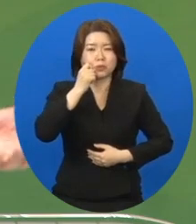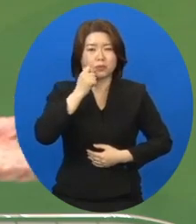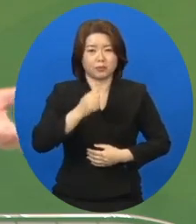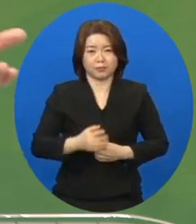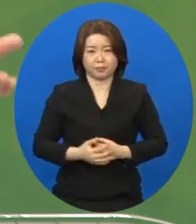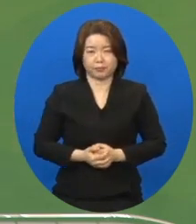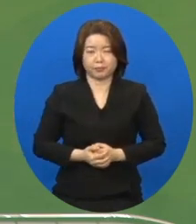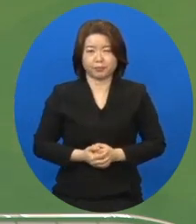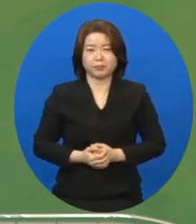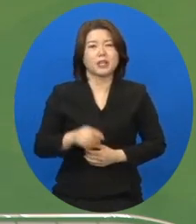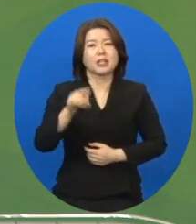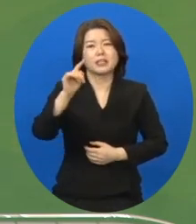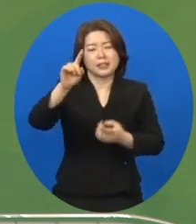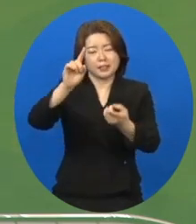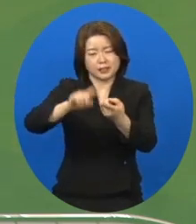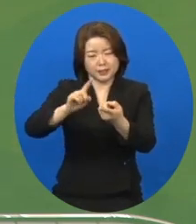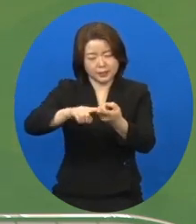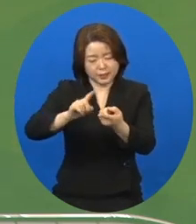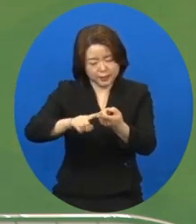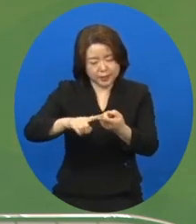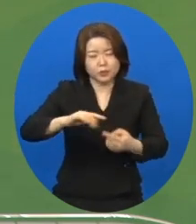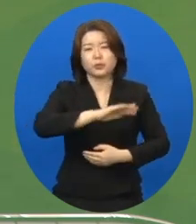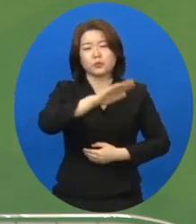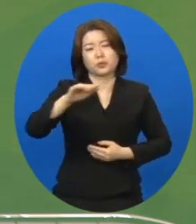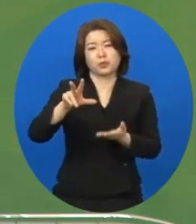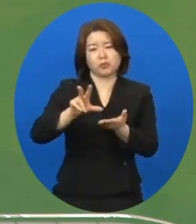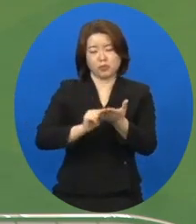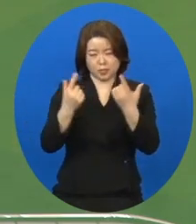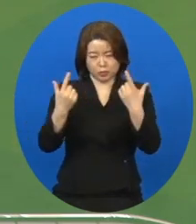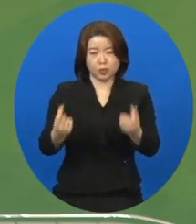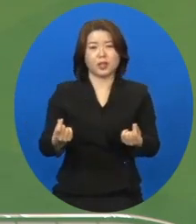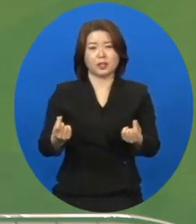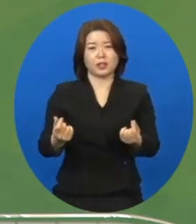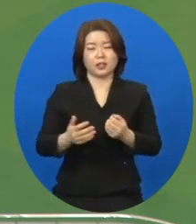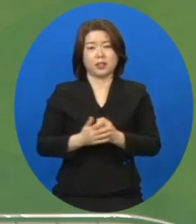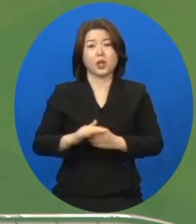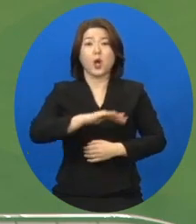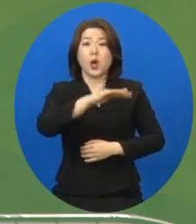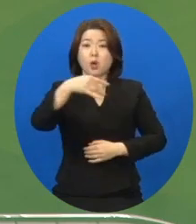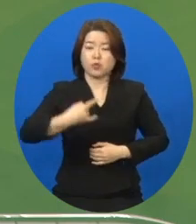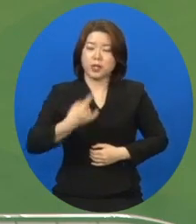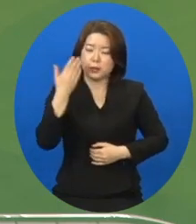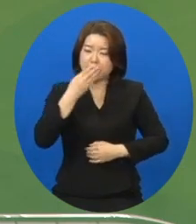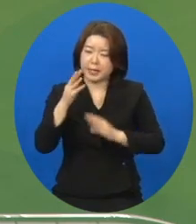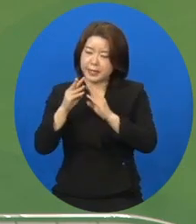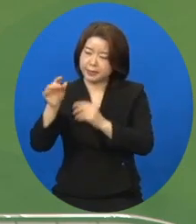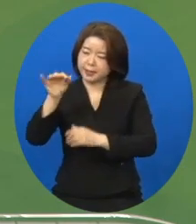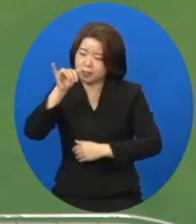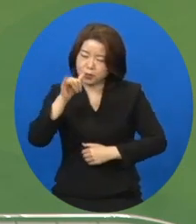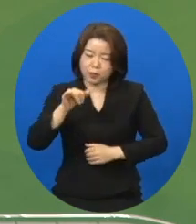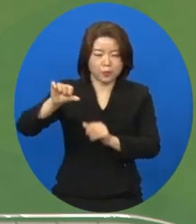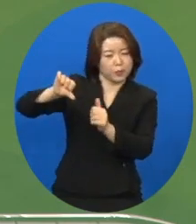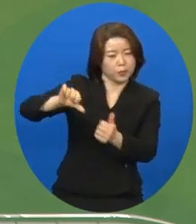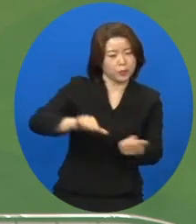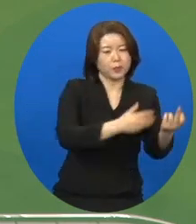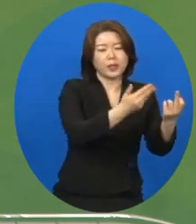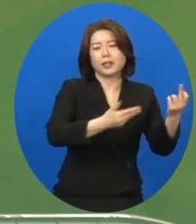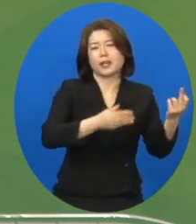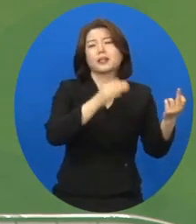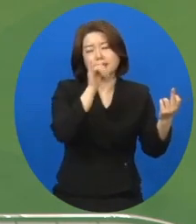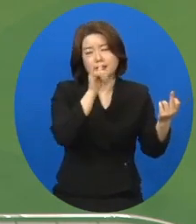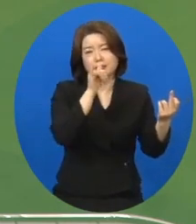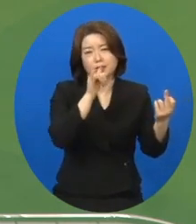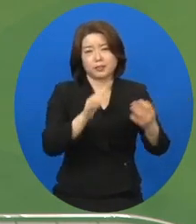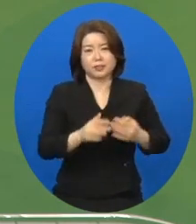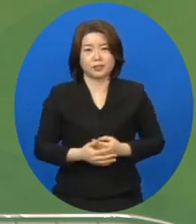여러분, 이건 그대로 우리들의 문제예요. 우리들에게도 가나안 땅이 있고 요단강이 있습니다.